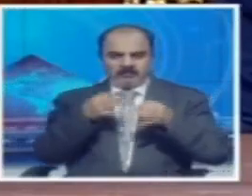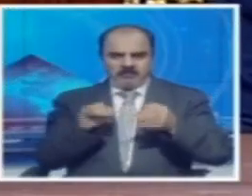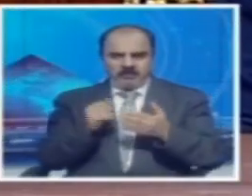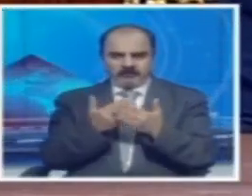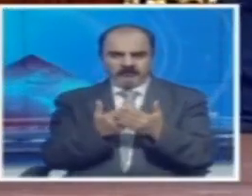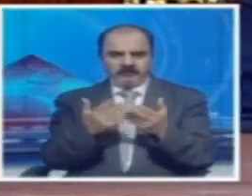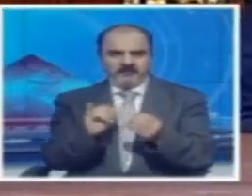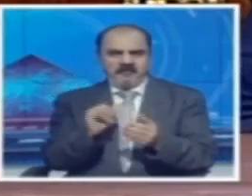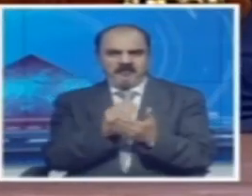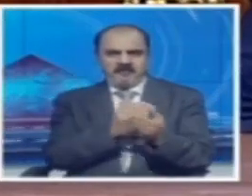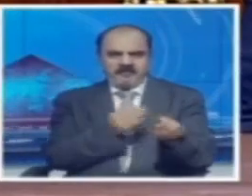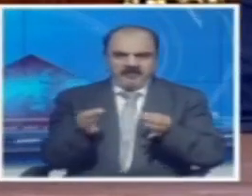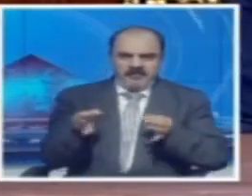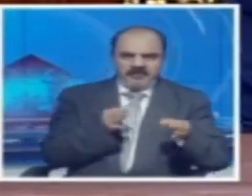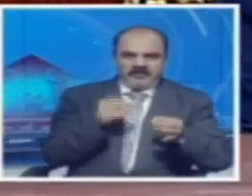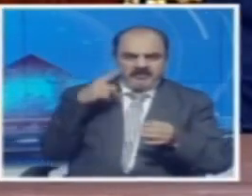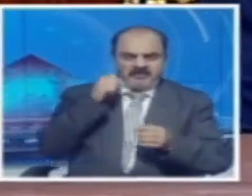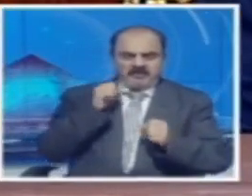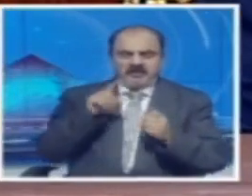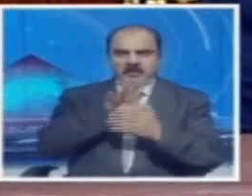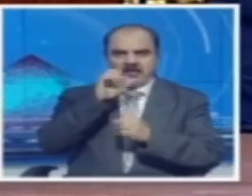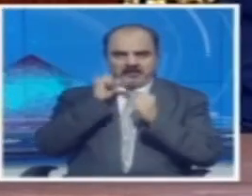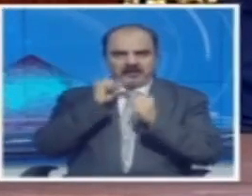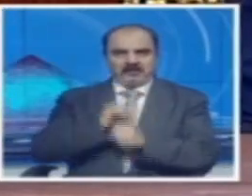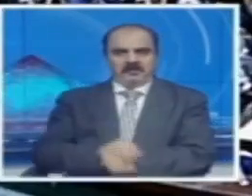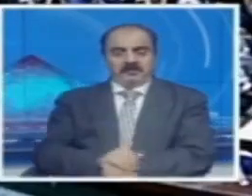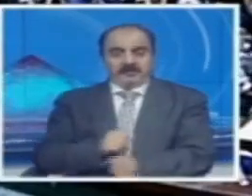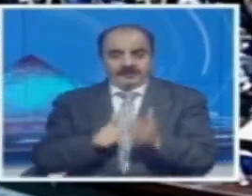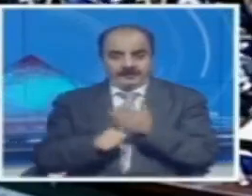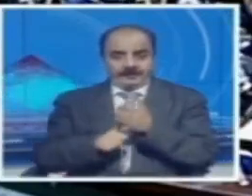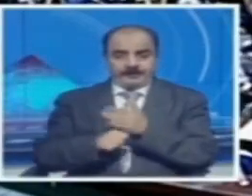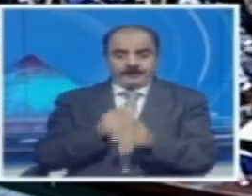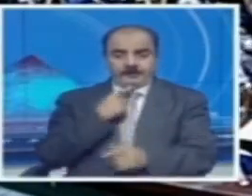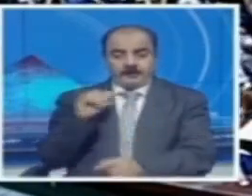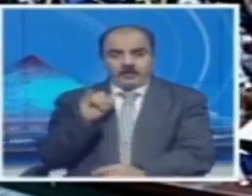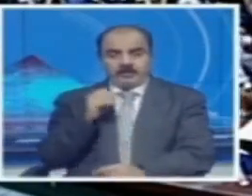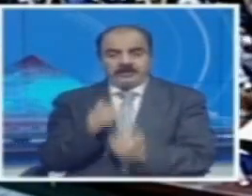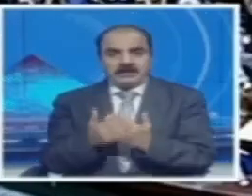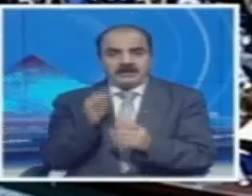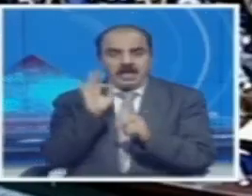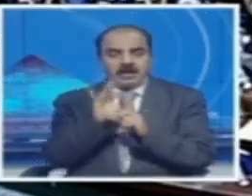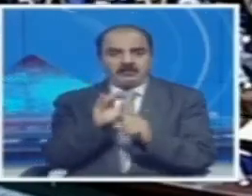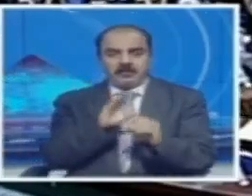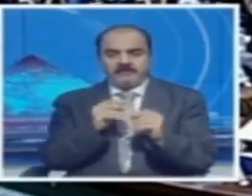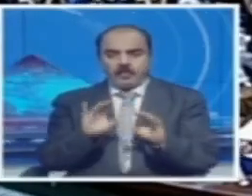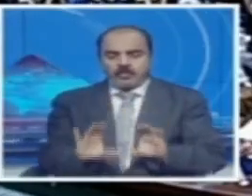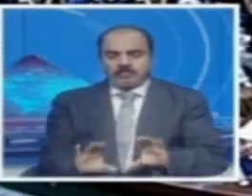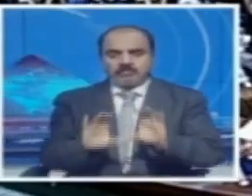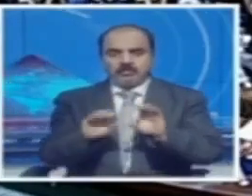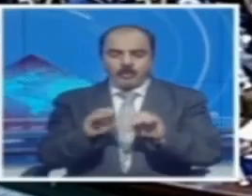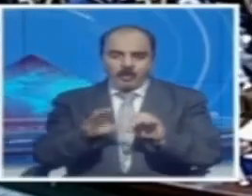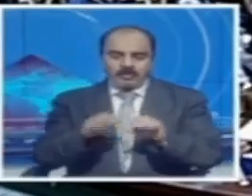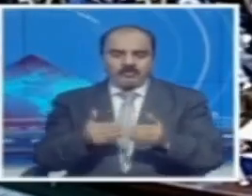والاقتصادية وتداعيات الصدمات الخارجية، متناولا في هذا الصدد أهم مستهدفات السياسة المالية على المدى